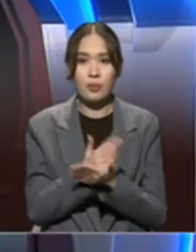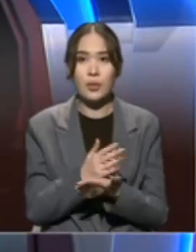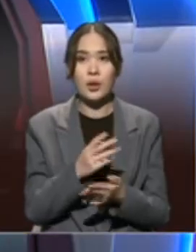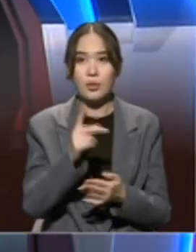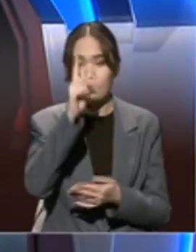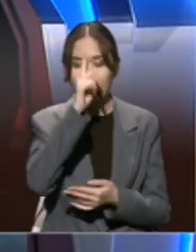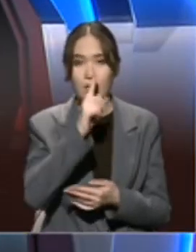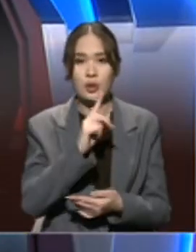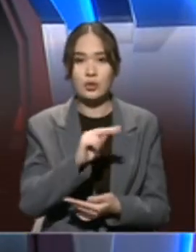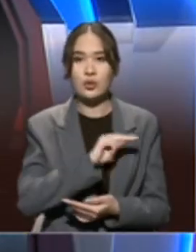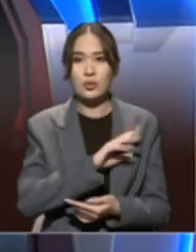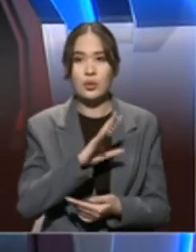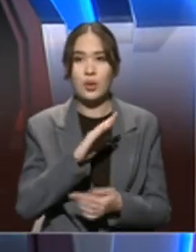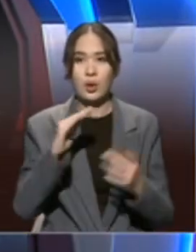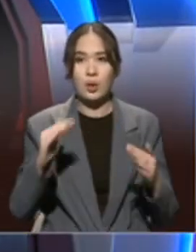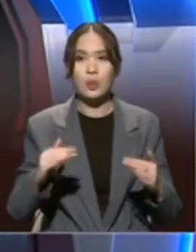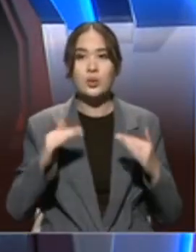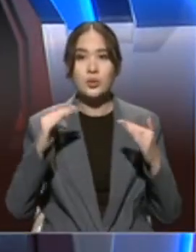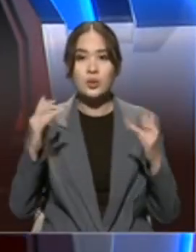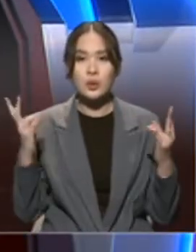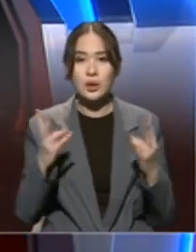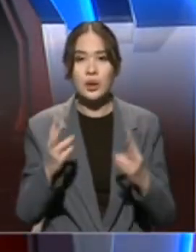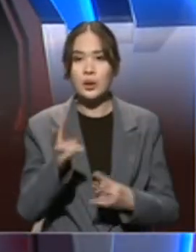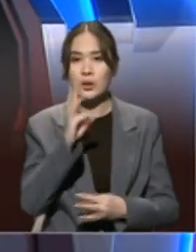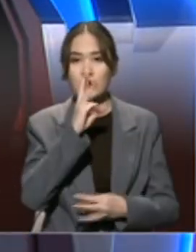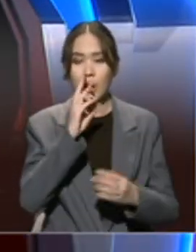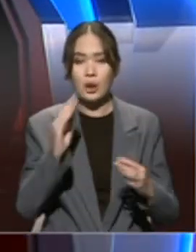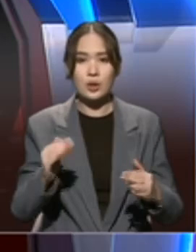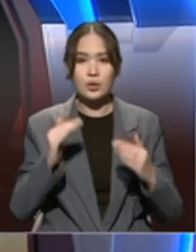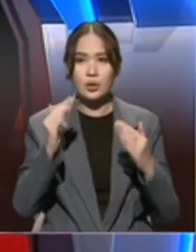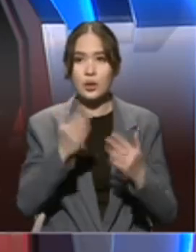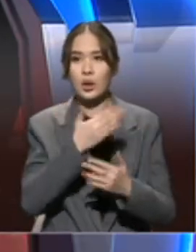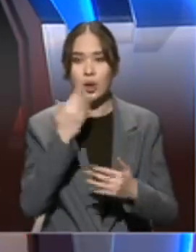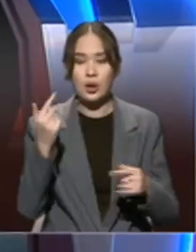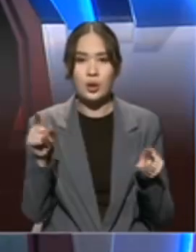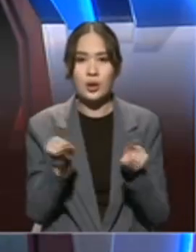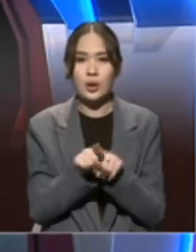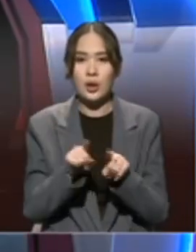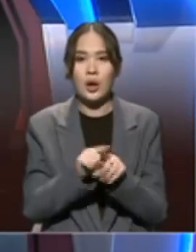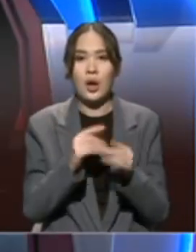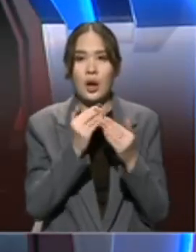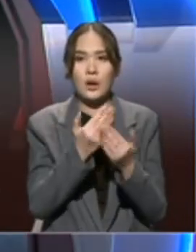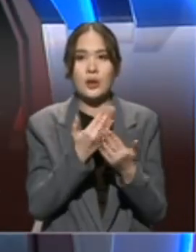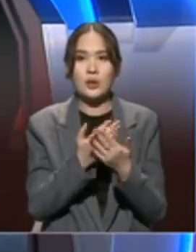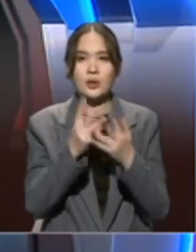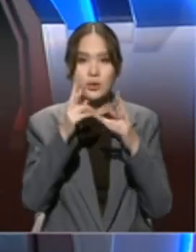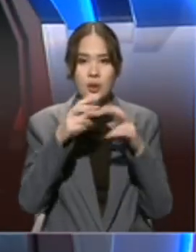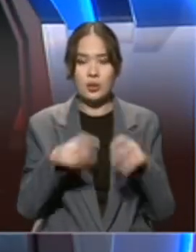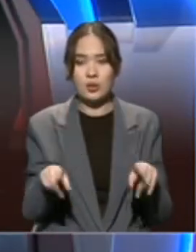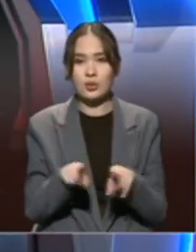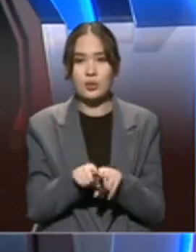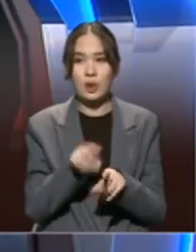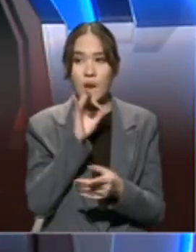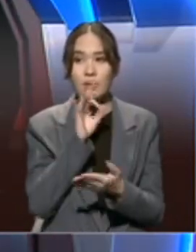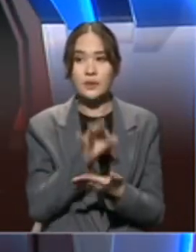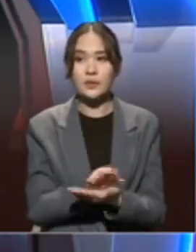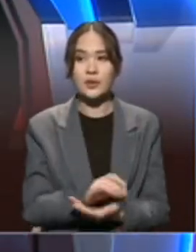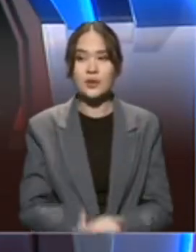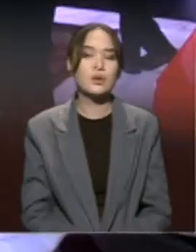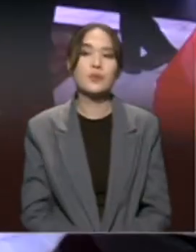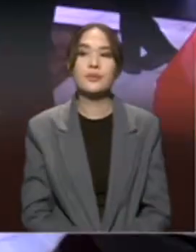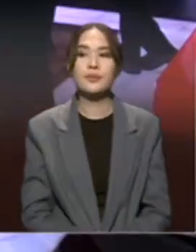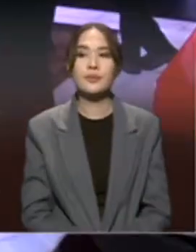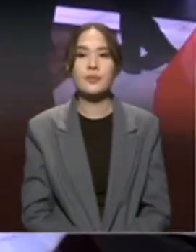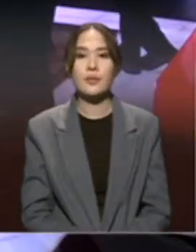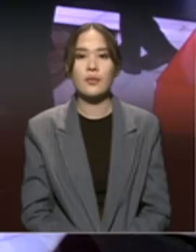жұмыс жасамаймыз, өсу керек, осымен міне айлық өсірмейді деген секілді, ол да енді айналып келгенде әсерін тигізеді. Құрмет, ер азаматтар,